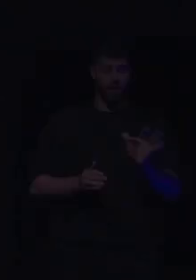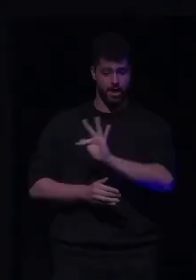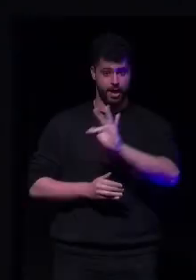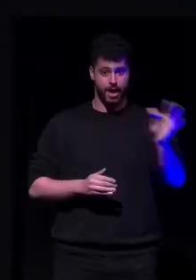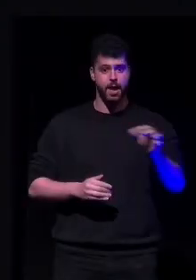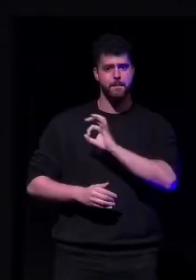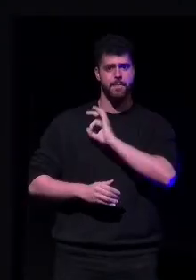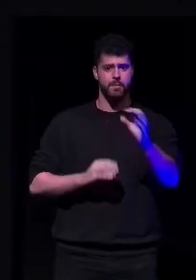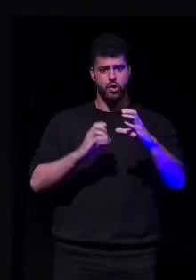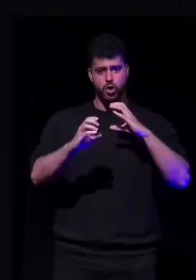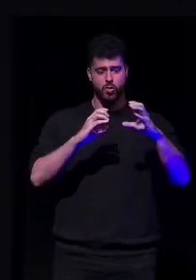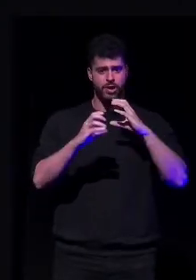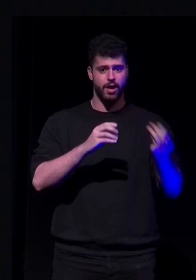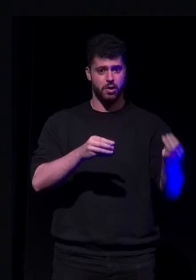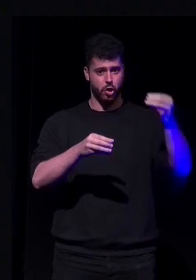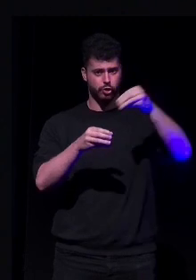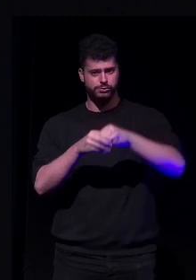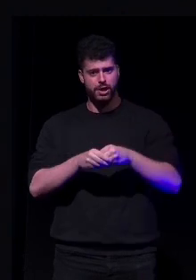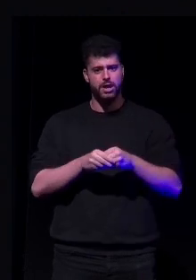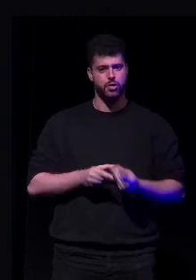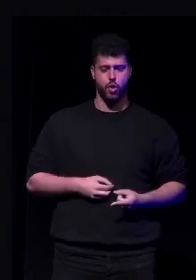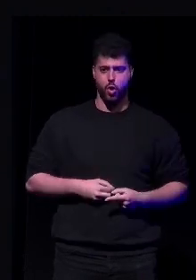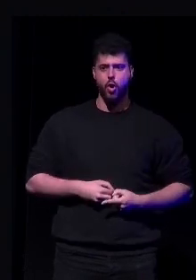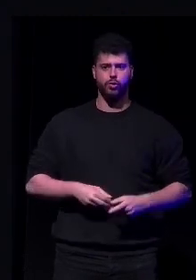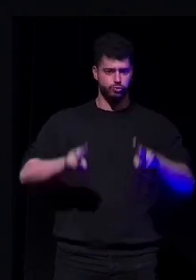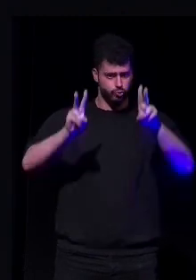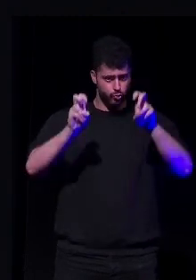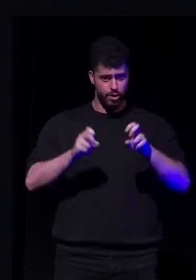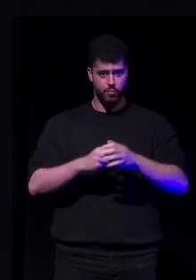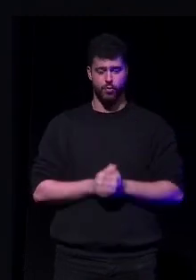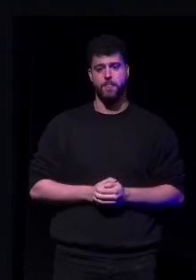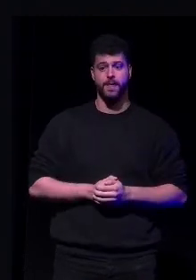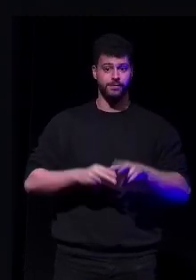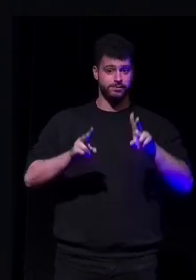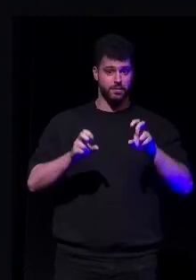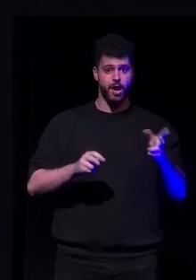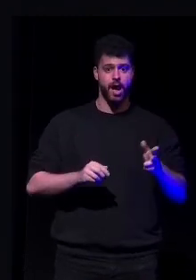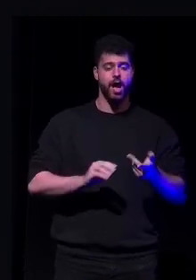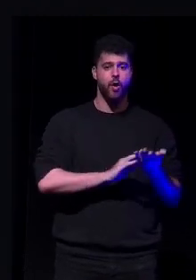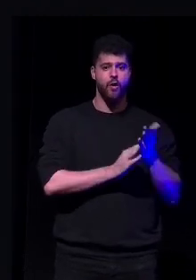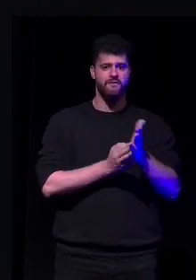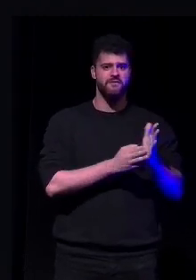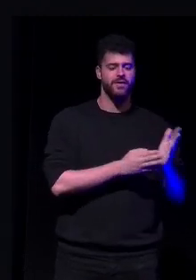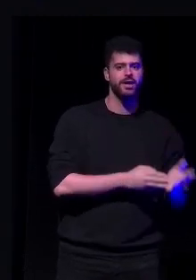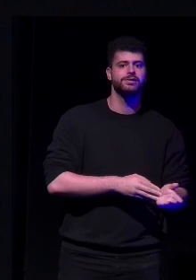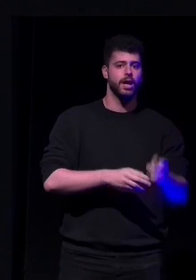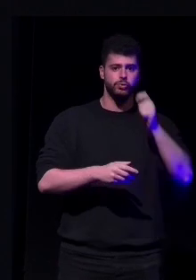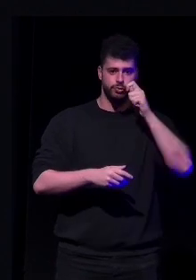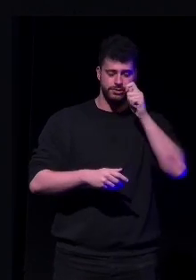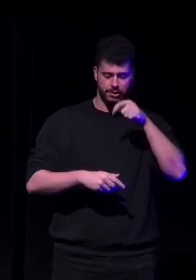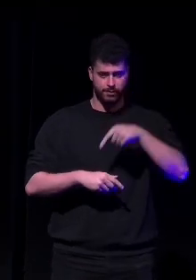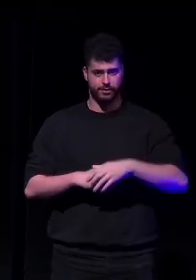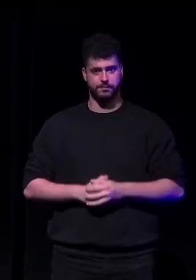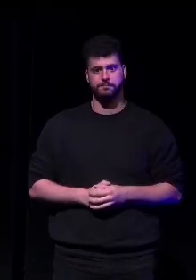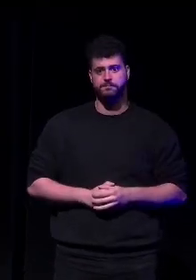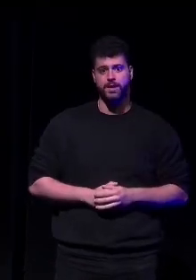G de Comunicació al contingut més original i innovador sobre l'oferta turística de la Costa Brava i el Pirineu de Girona.